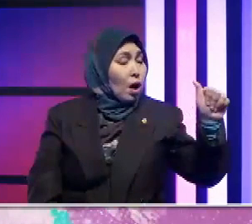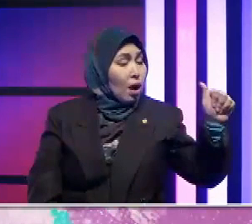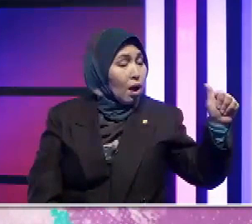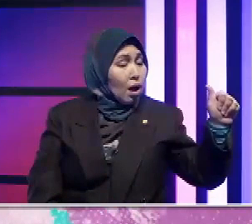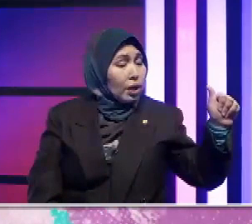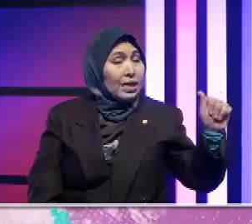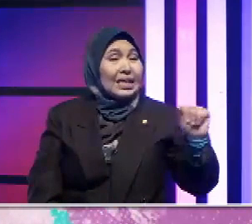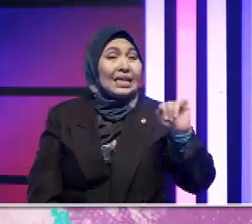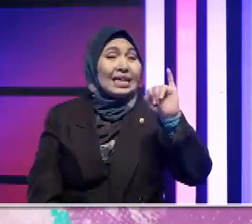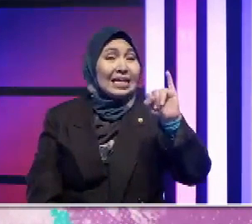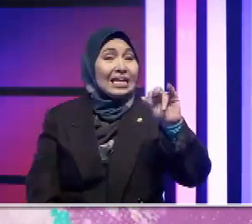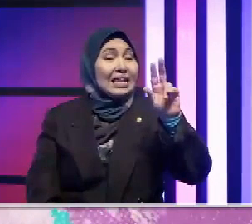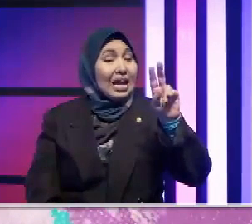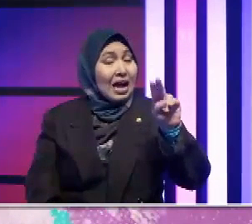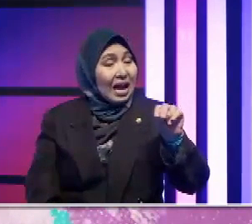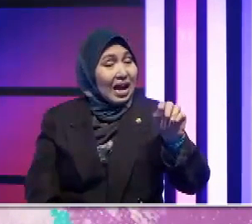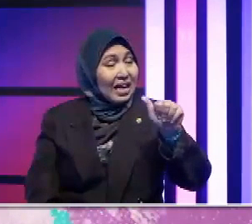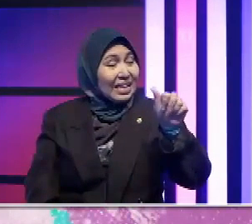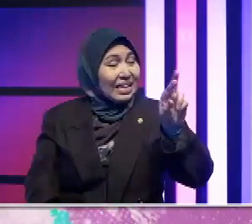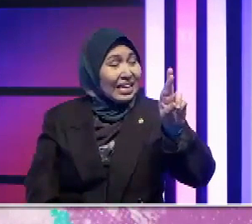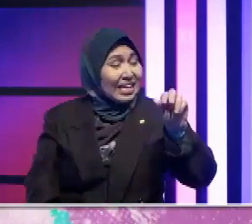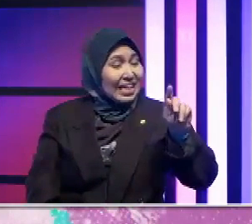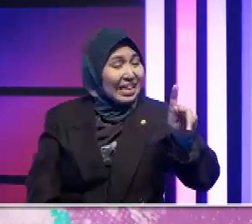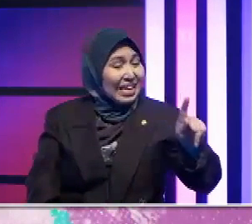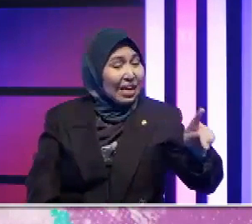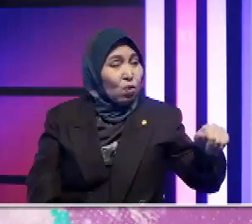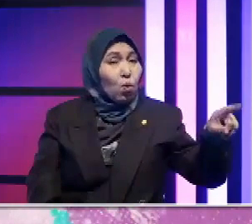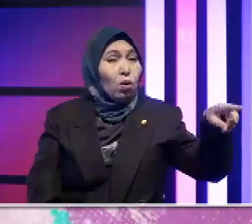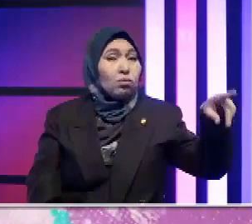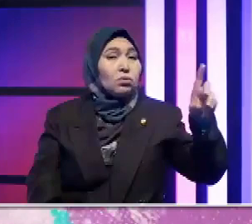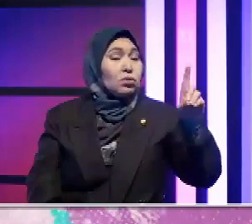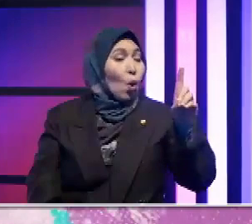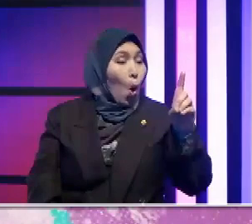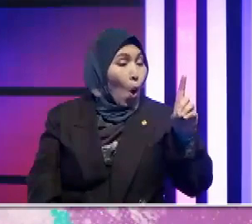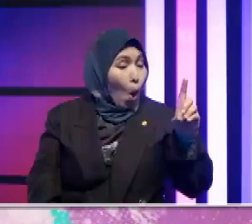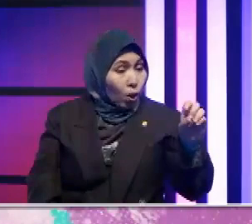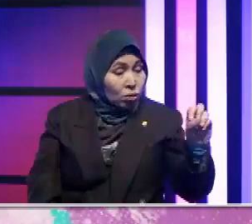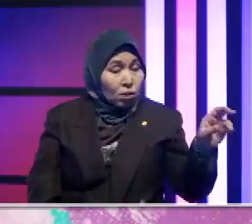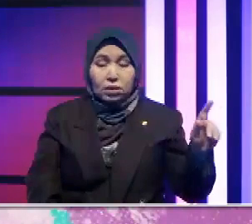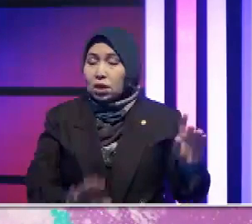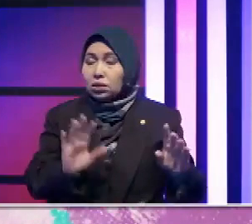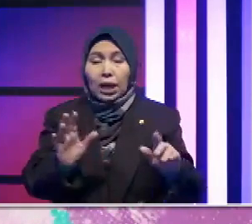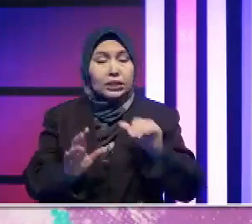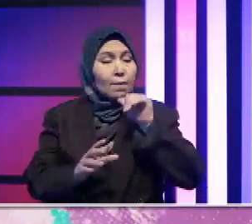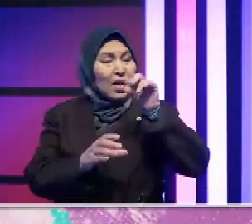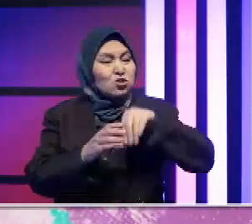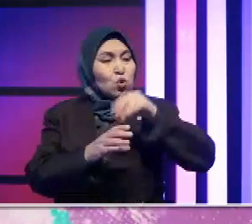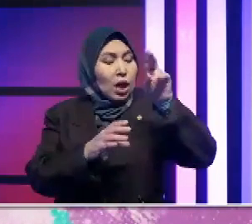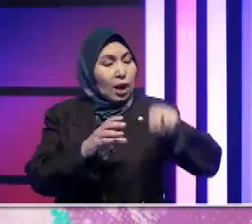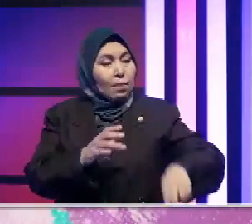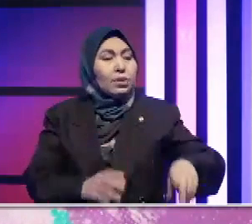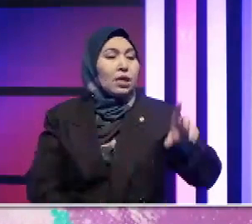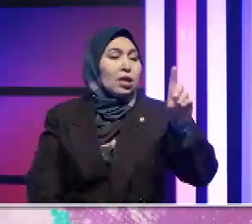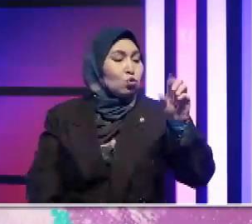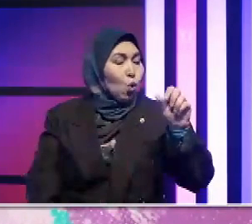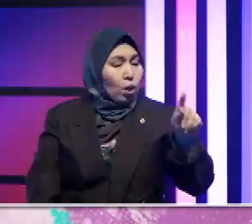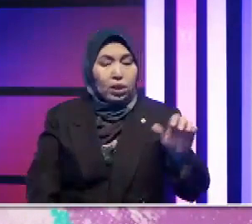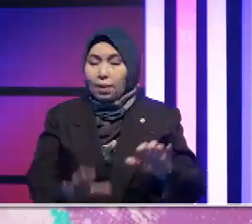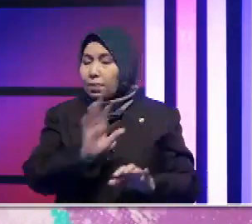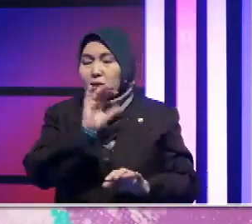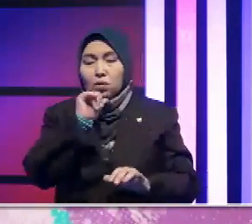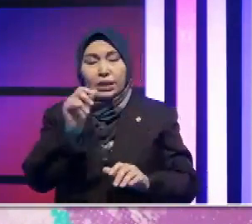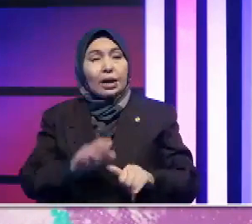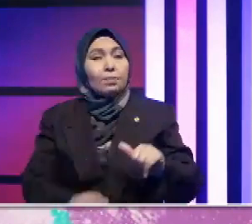oah Inai di Boa salah slackbot tak termasuk dalam huruf Qalqalah Qalqalah